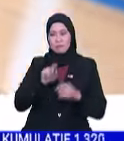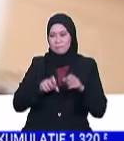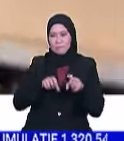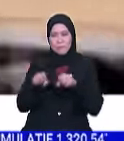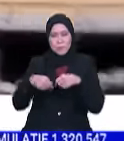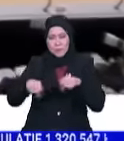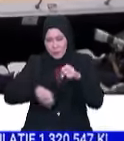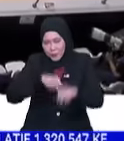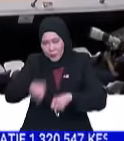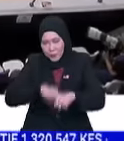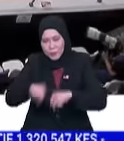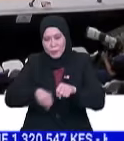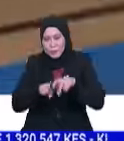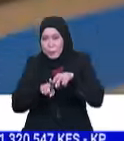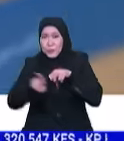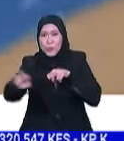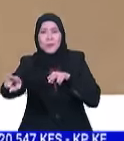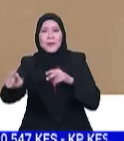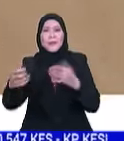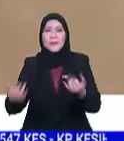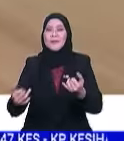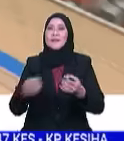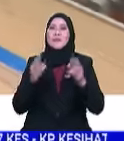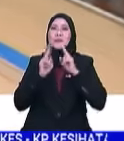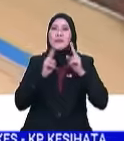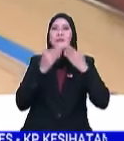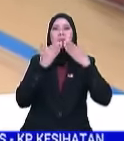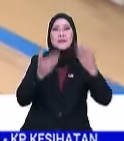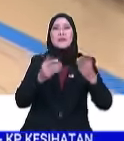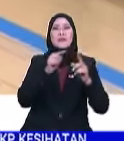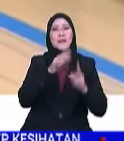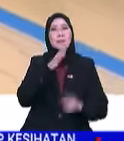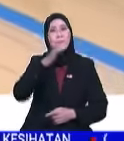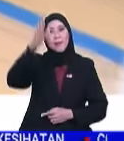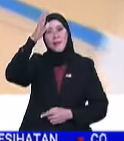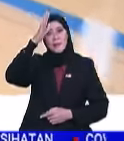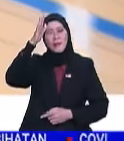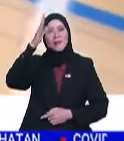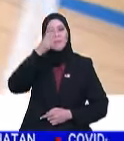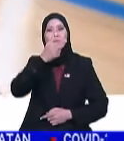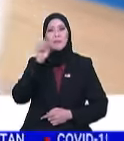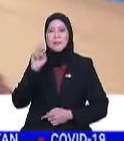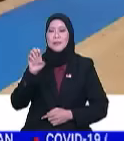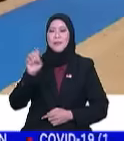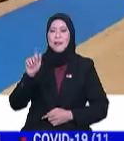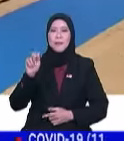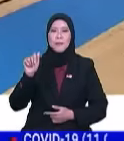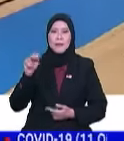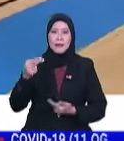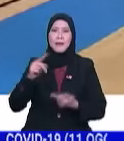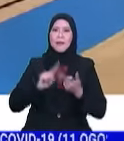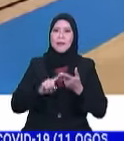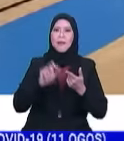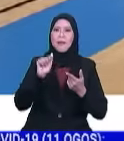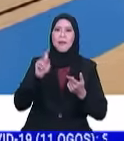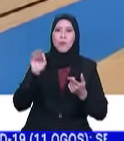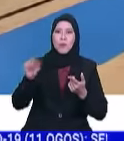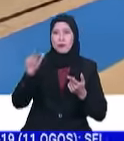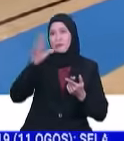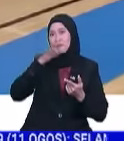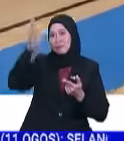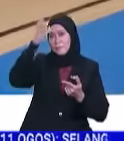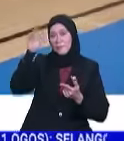Man turut mengambil kesempatan memberi penghargaan kepada kedua ibu bapanya iaitu Selamiah Yong dan Awang Embong.